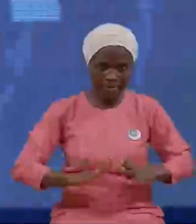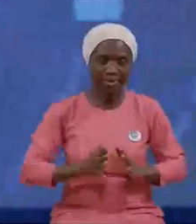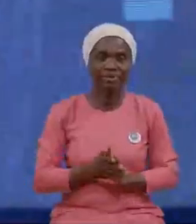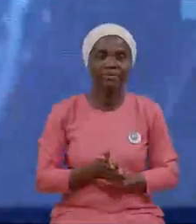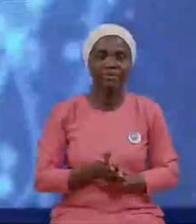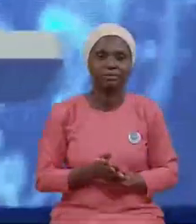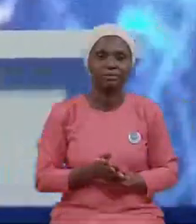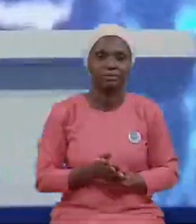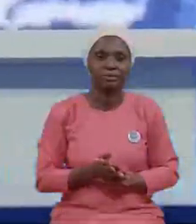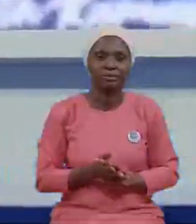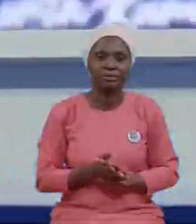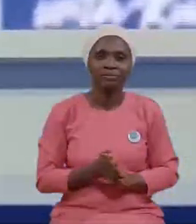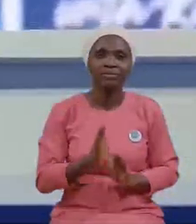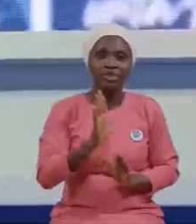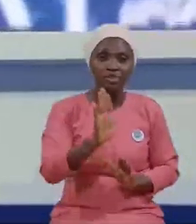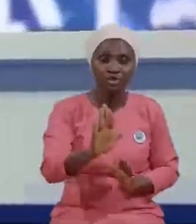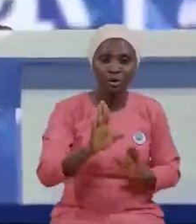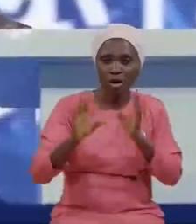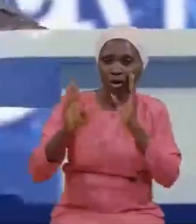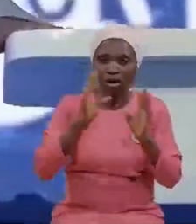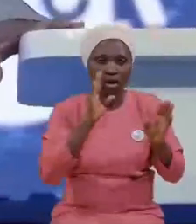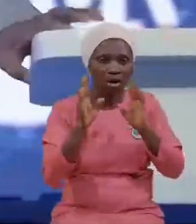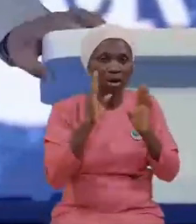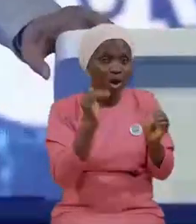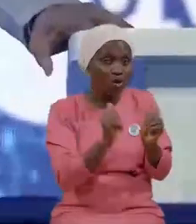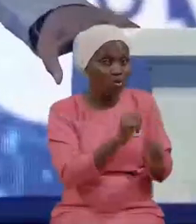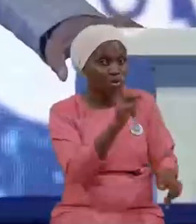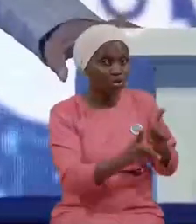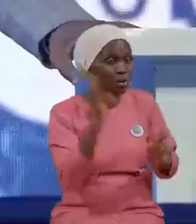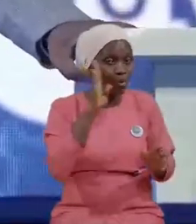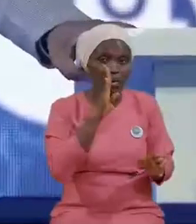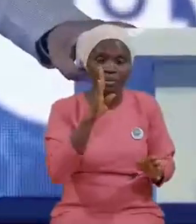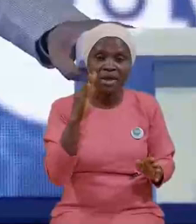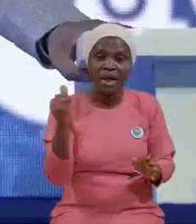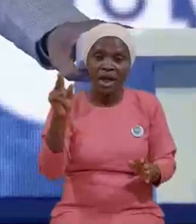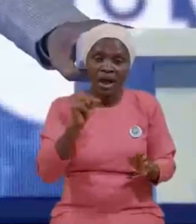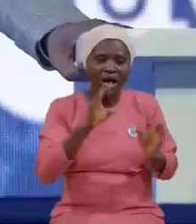Tes interactions seront des interactions de paix avec tout le monde.